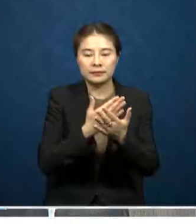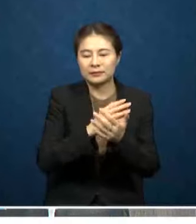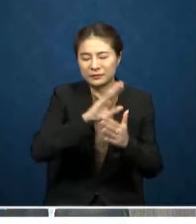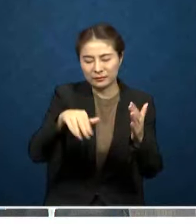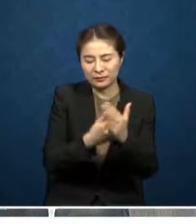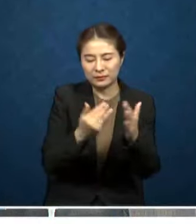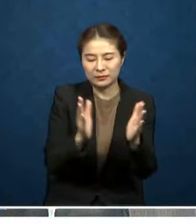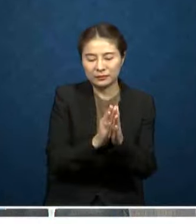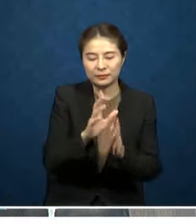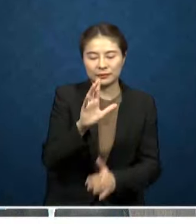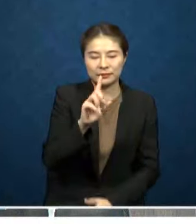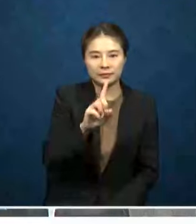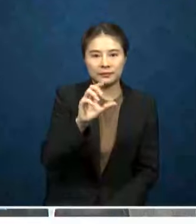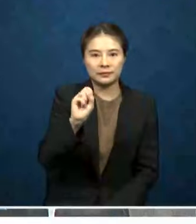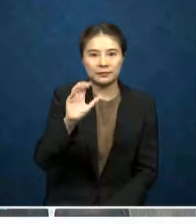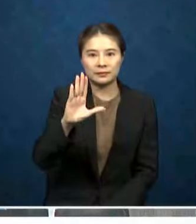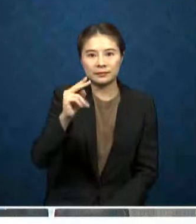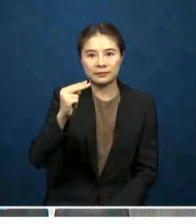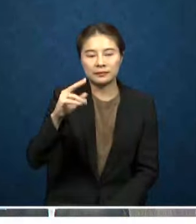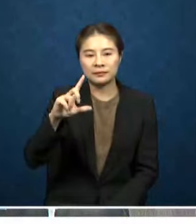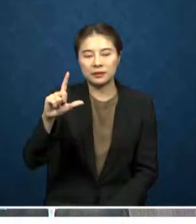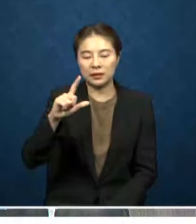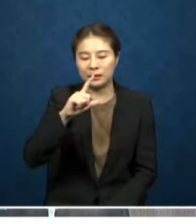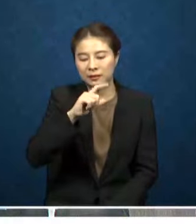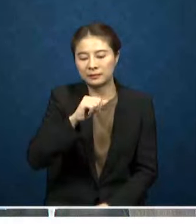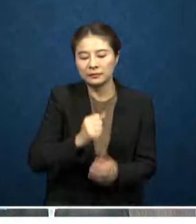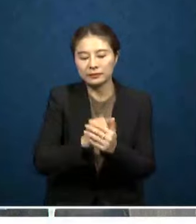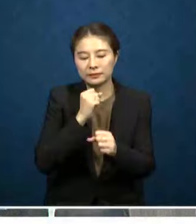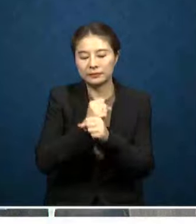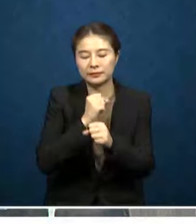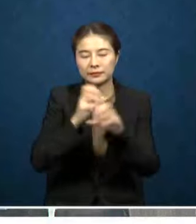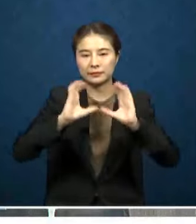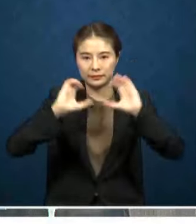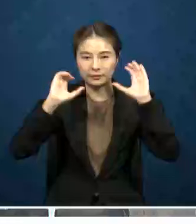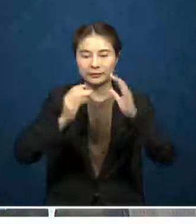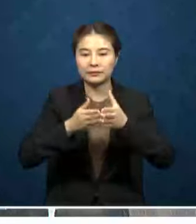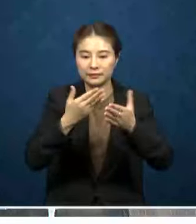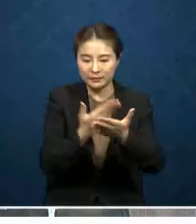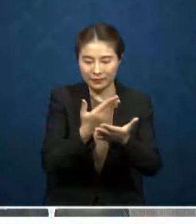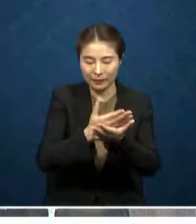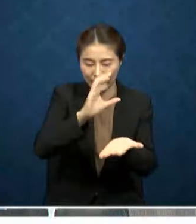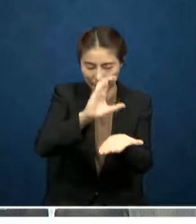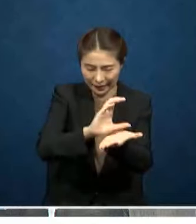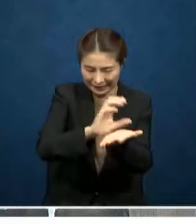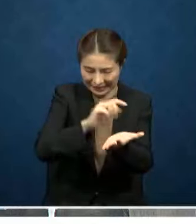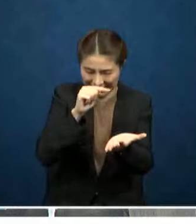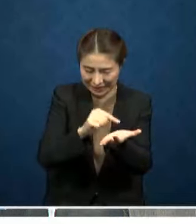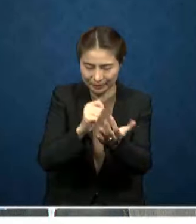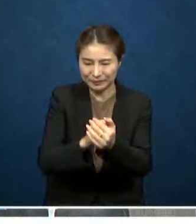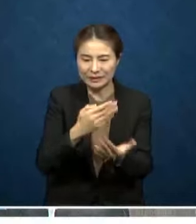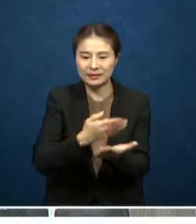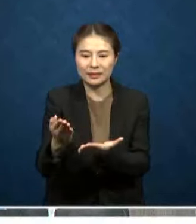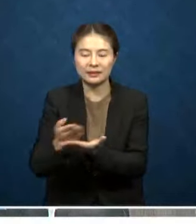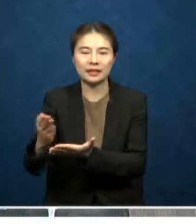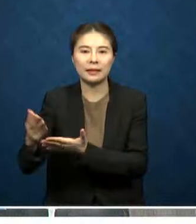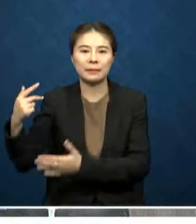ล้านถามว่า 150,000ล้านนี้รัฐฐะสามารถตั้งงบประมาณจำนวนนี้เอาไปทำอะไรได้เยอะแยะมาก